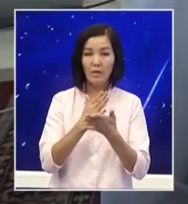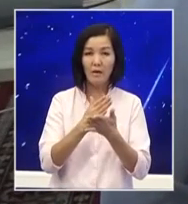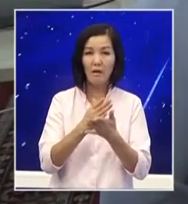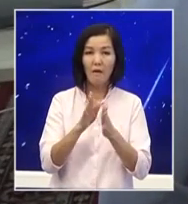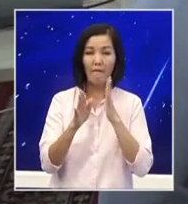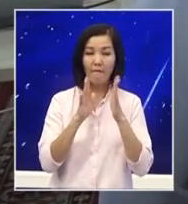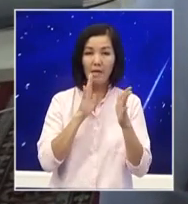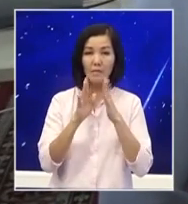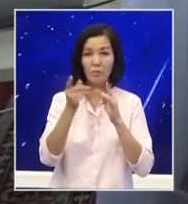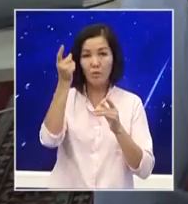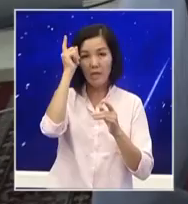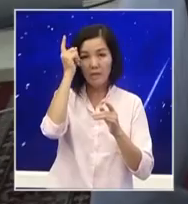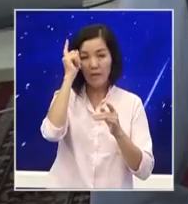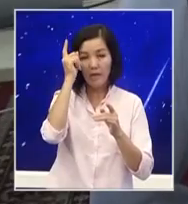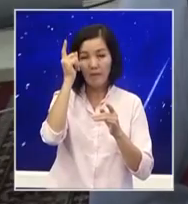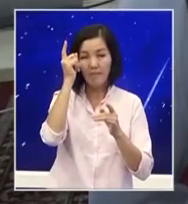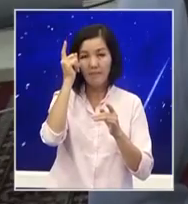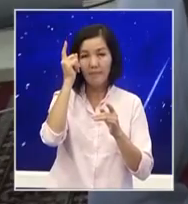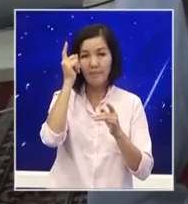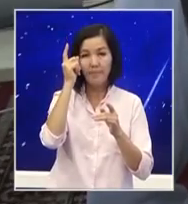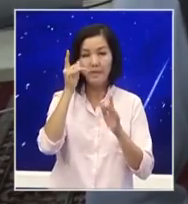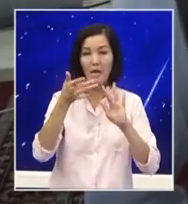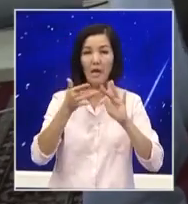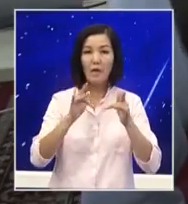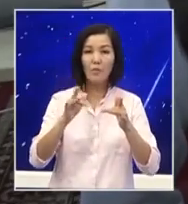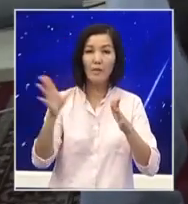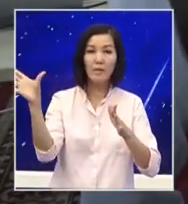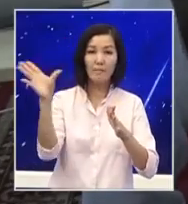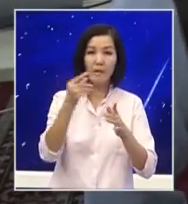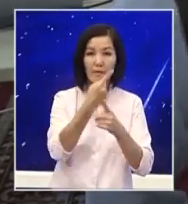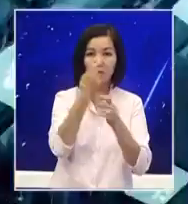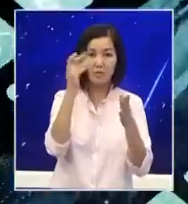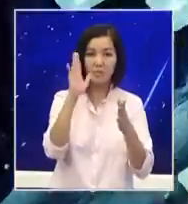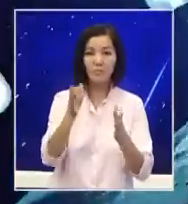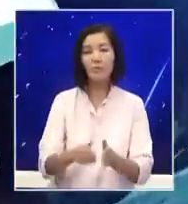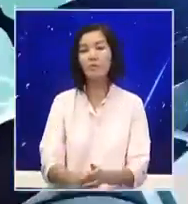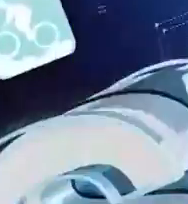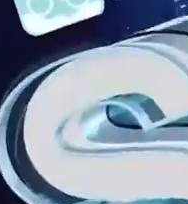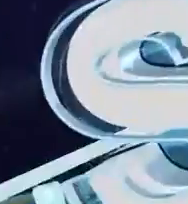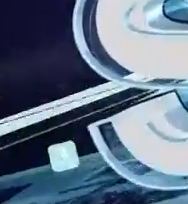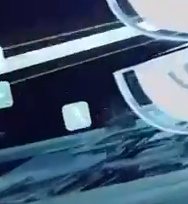Facebook, Instagram әлеуметтік желілеріне салынады.